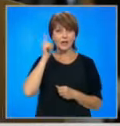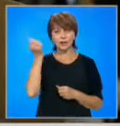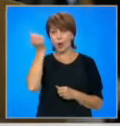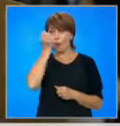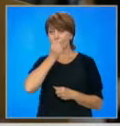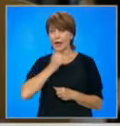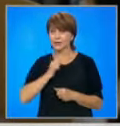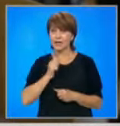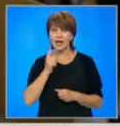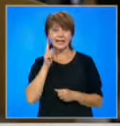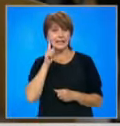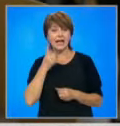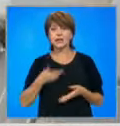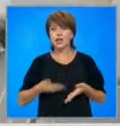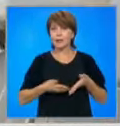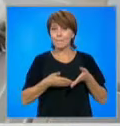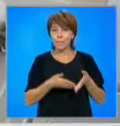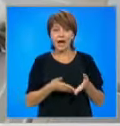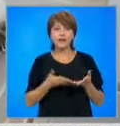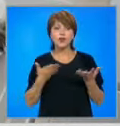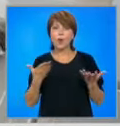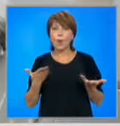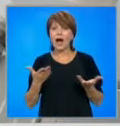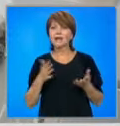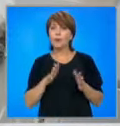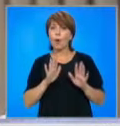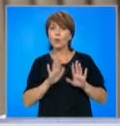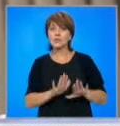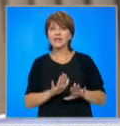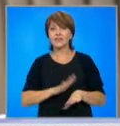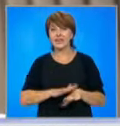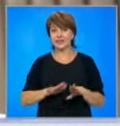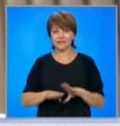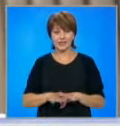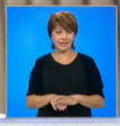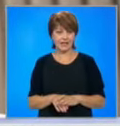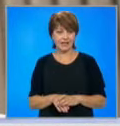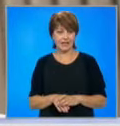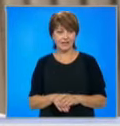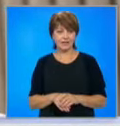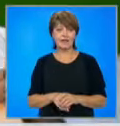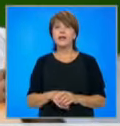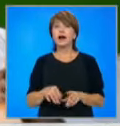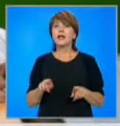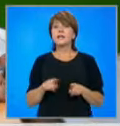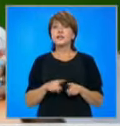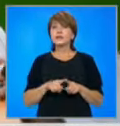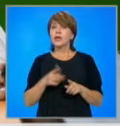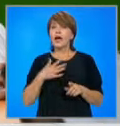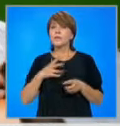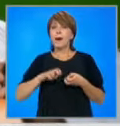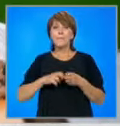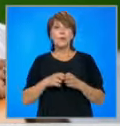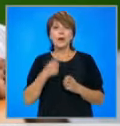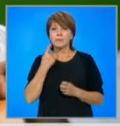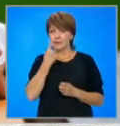на герой. Да знаеш и помагаш тогава, когато нещата са в твои ръце. Също така и се засяга и говор. Когато има